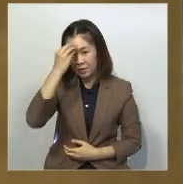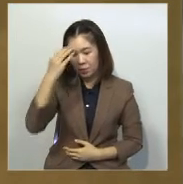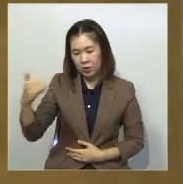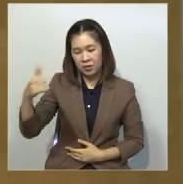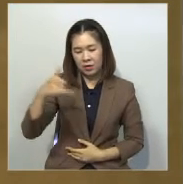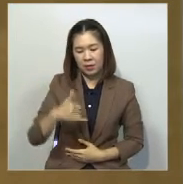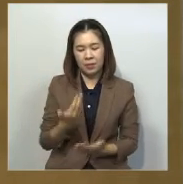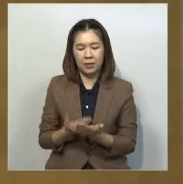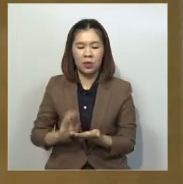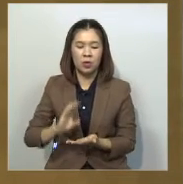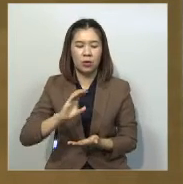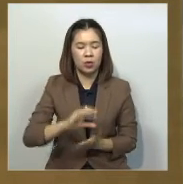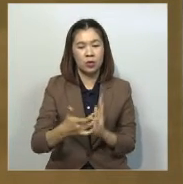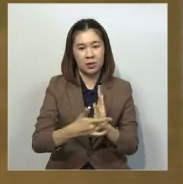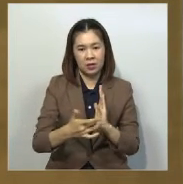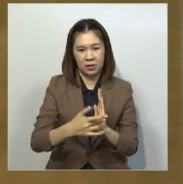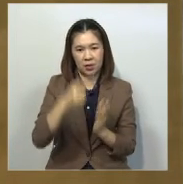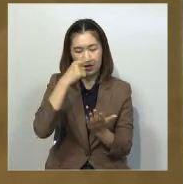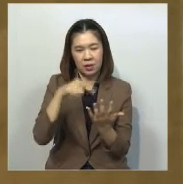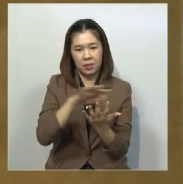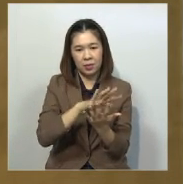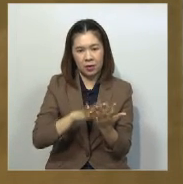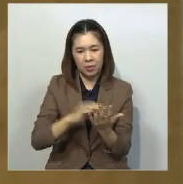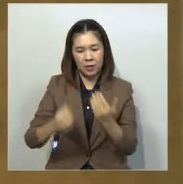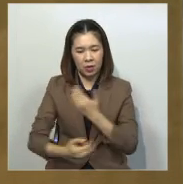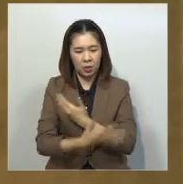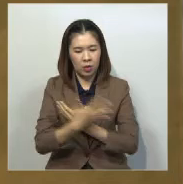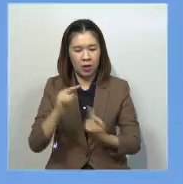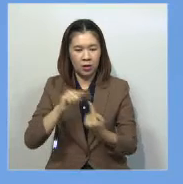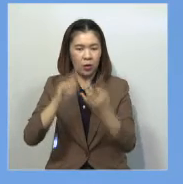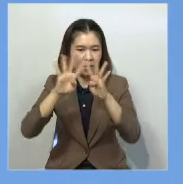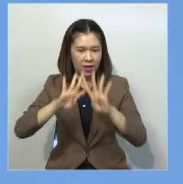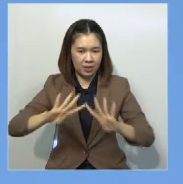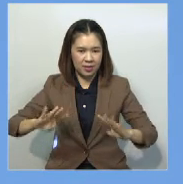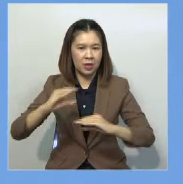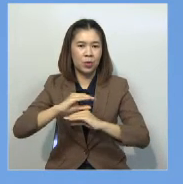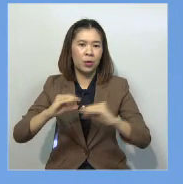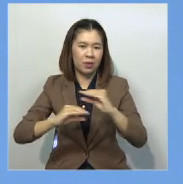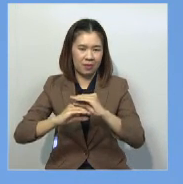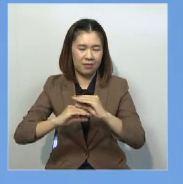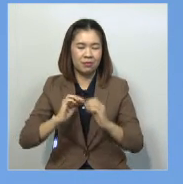ทุนด้านดิจิทัลในไทยที่ยังมีโอกาสจากโครงการใหญ่ๆในภูมิภาคอาเซียนด้วยค่ะ